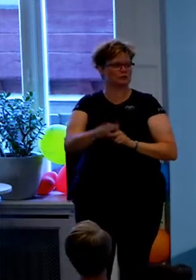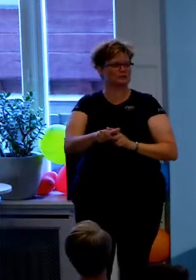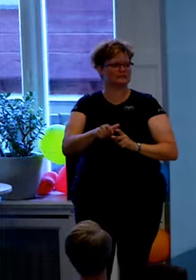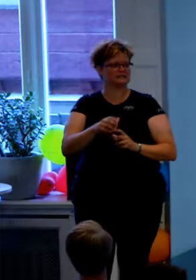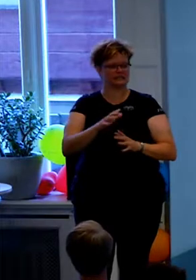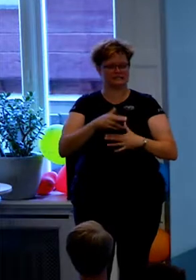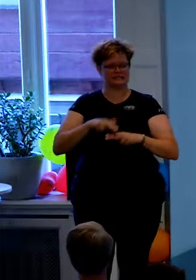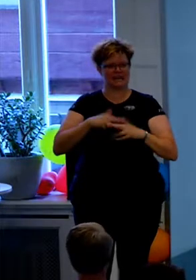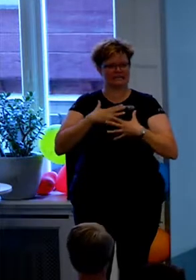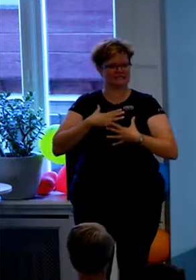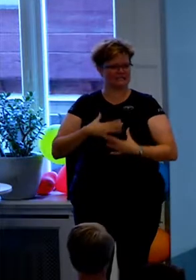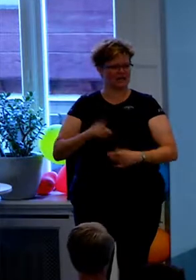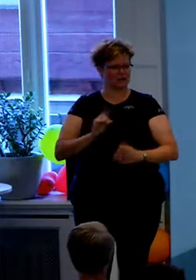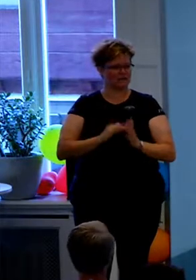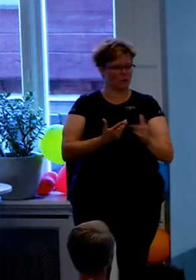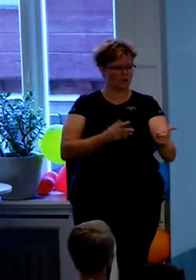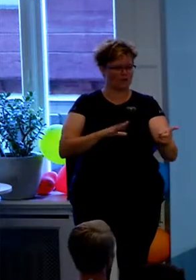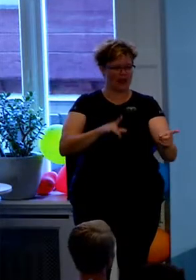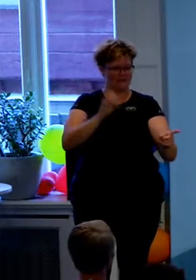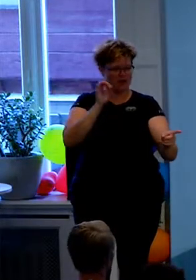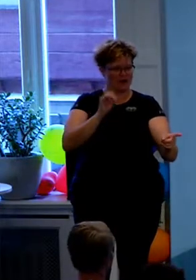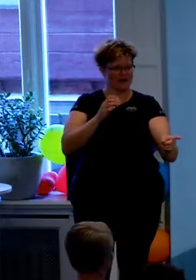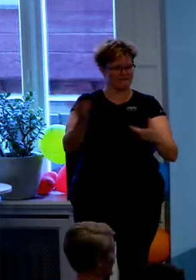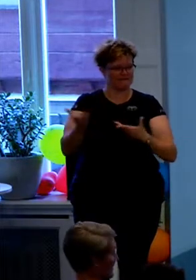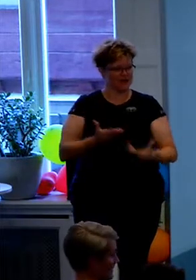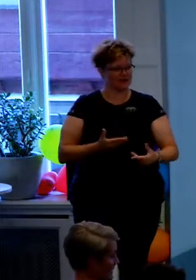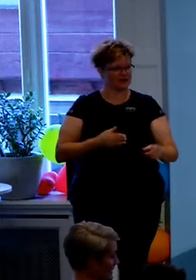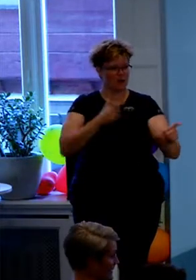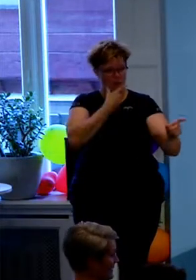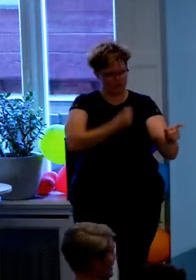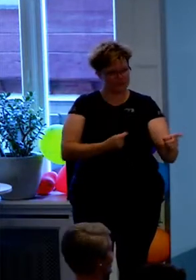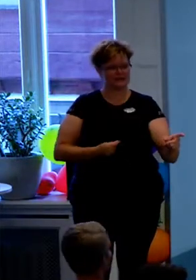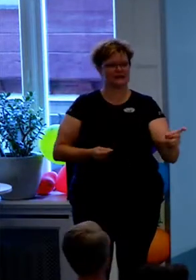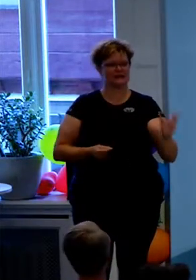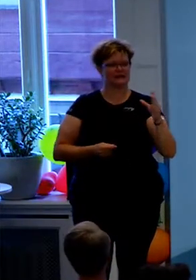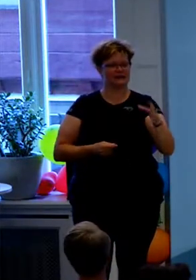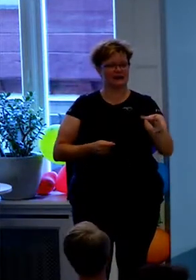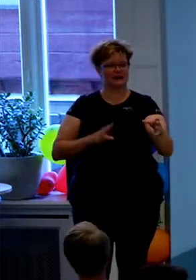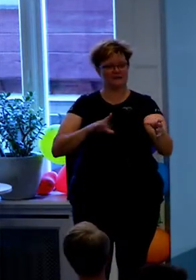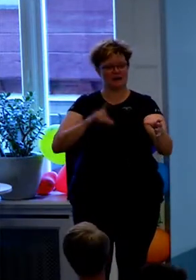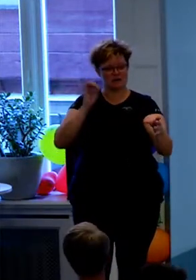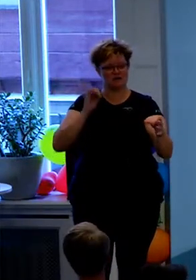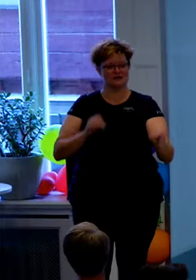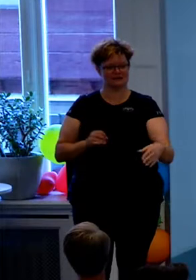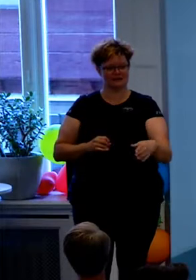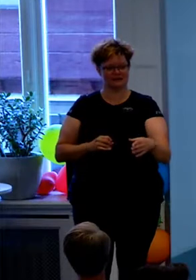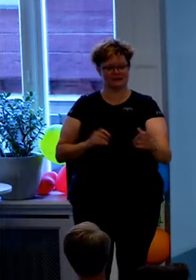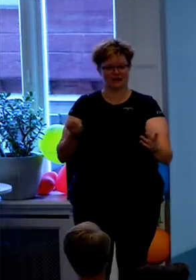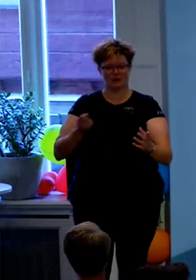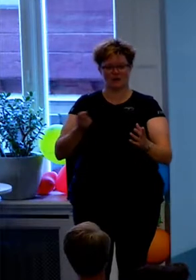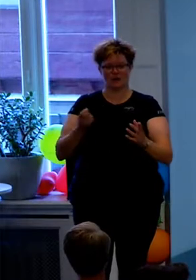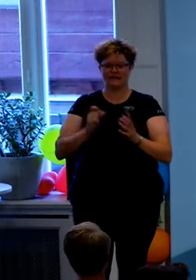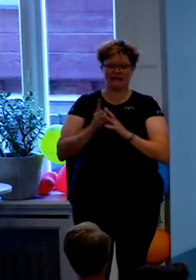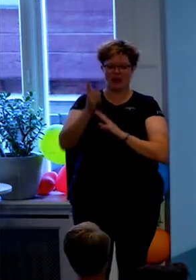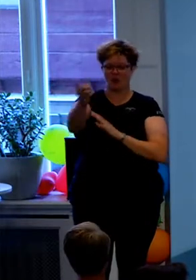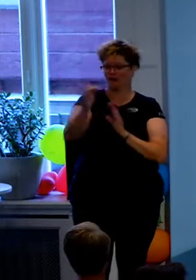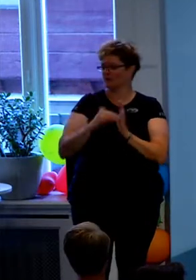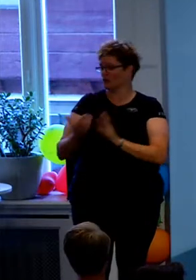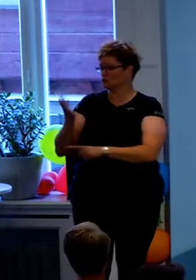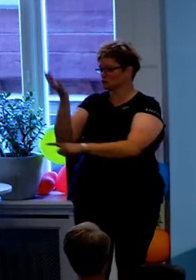idag? Var kommer du ifrån? Malmö, välkommen hit. Lund. Malmö, har vi någon riktigt